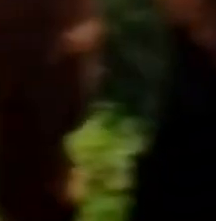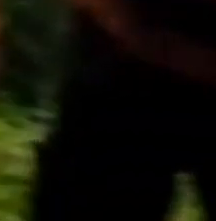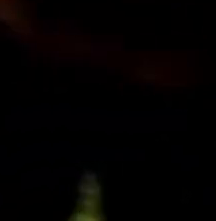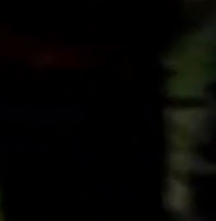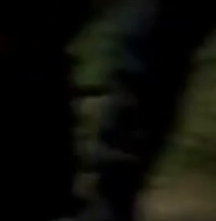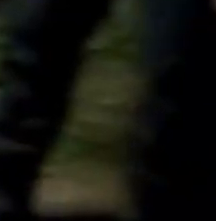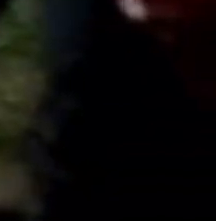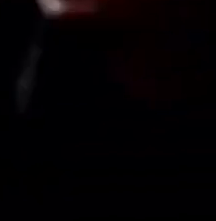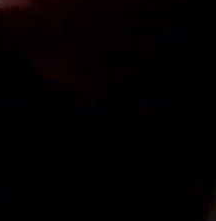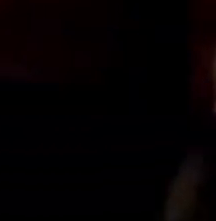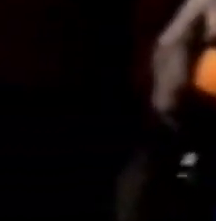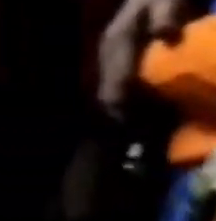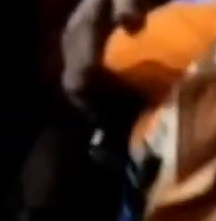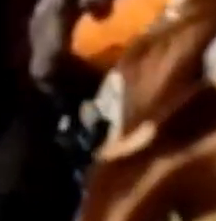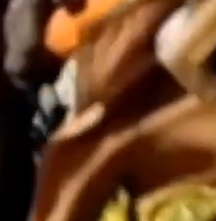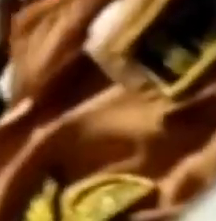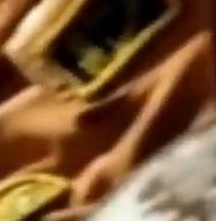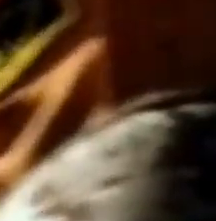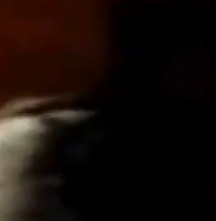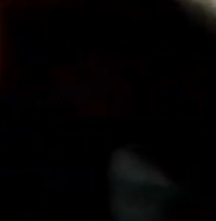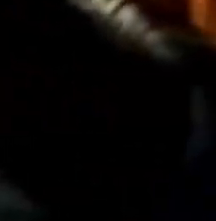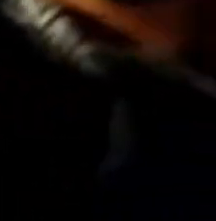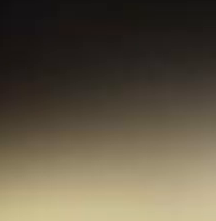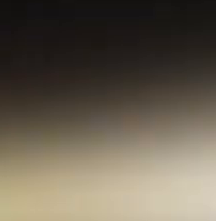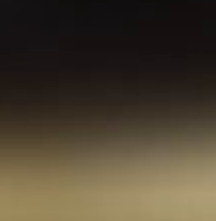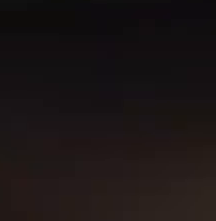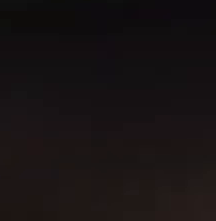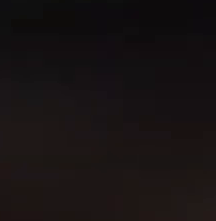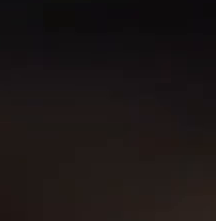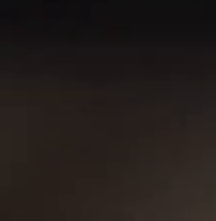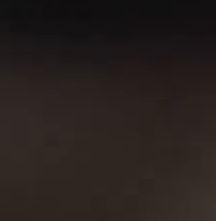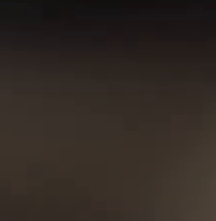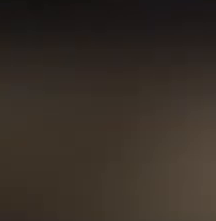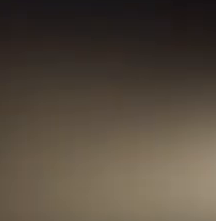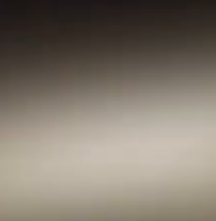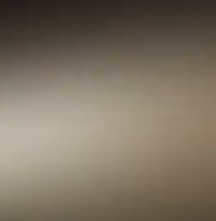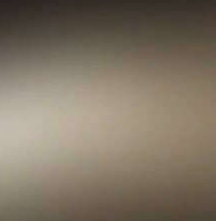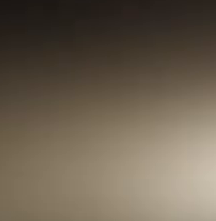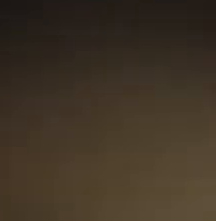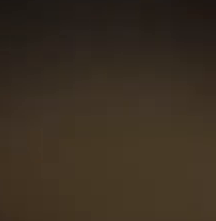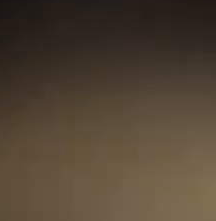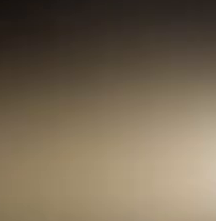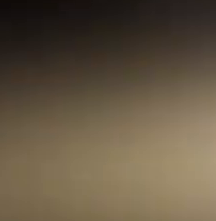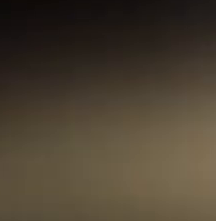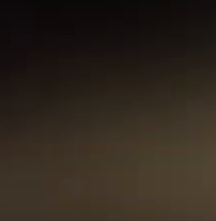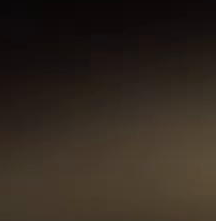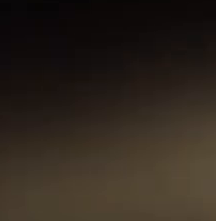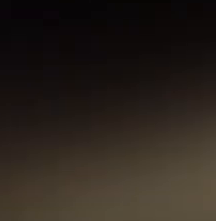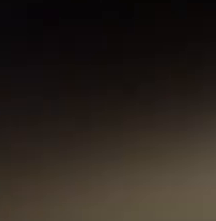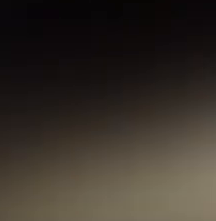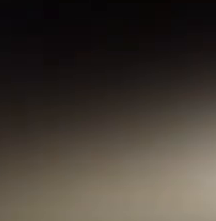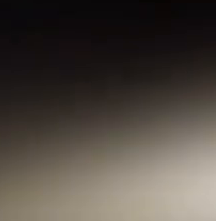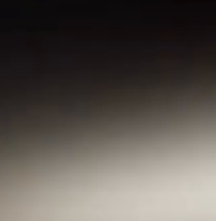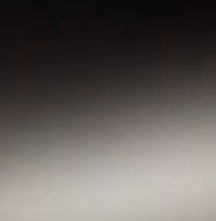Dilaporkan hilang tim SAR mencari klub motor Trabas yang hilang di kawasan hutan Bancalaweh, Kabupaten 50 Koto, Sumatera Barat.